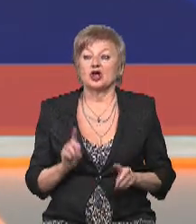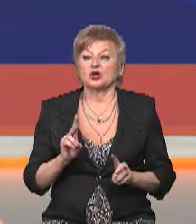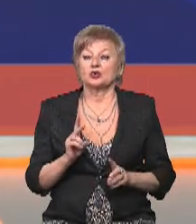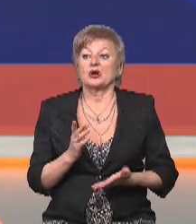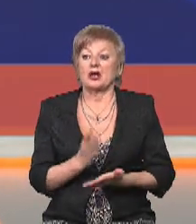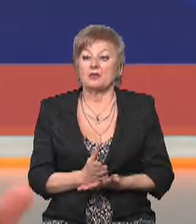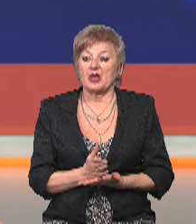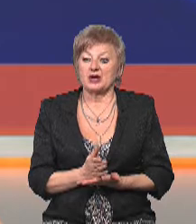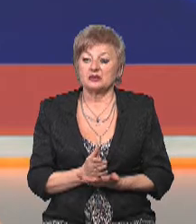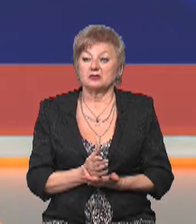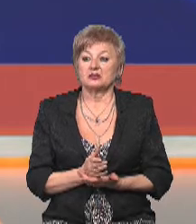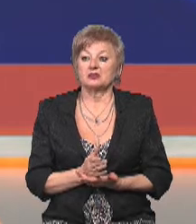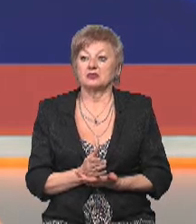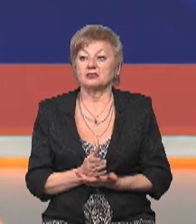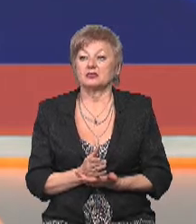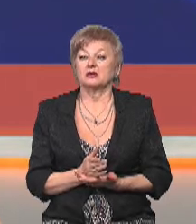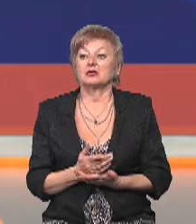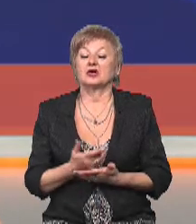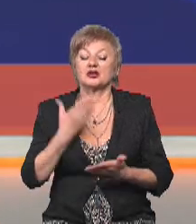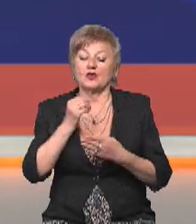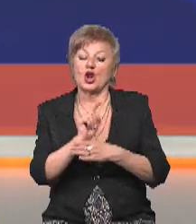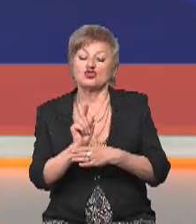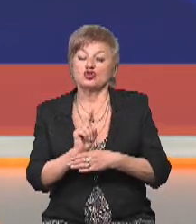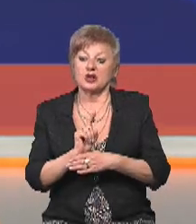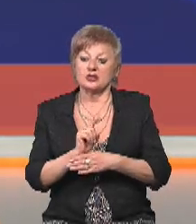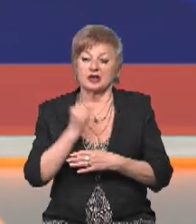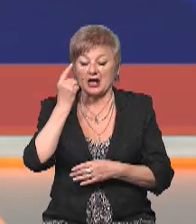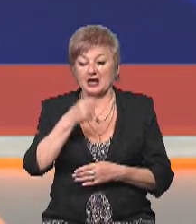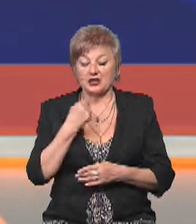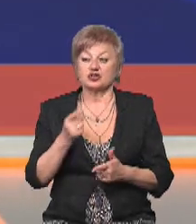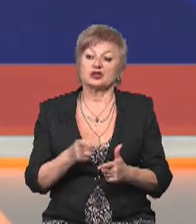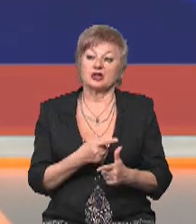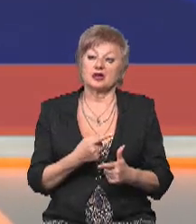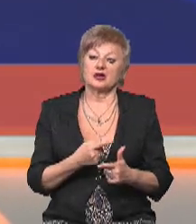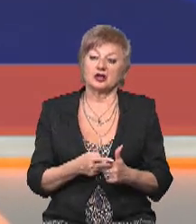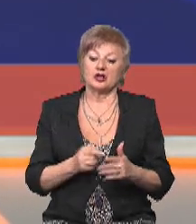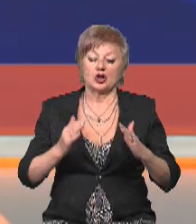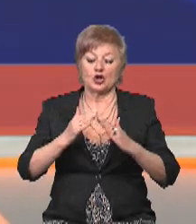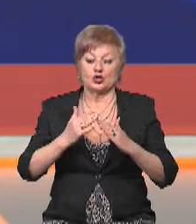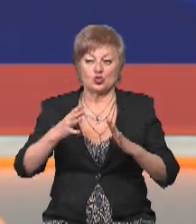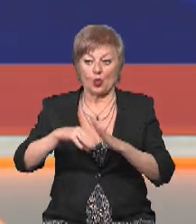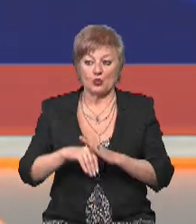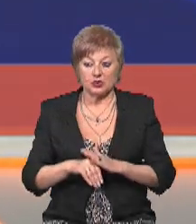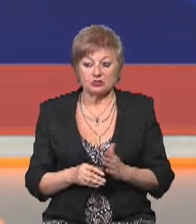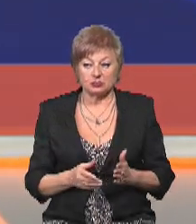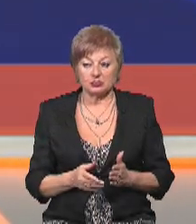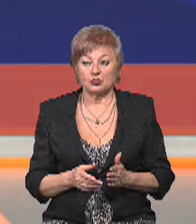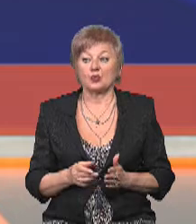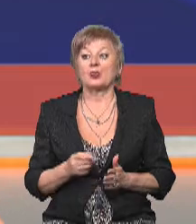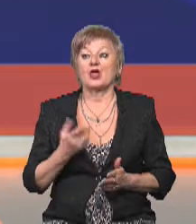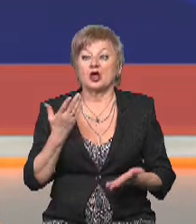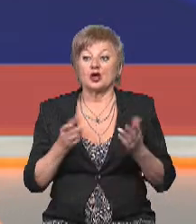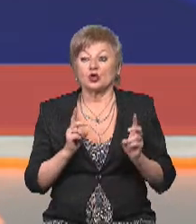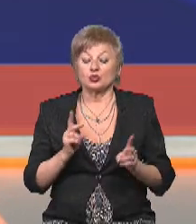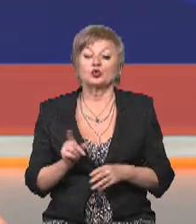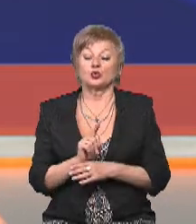має або особовий лічильник індивідуальний, або будинковий. Люди, які споживають газ за нормою,